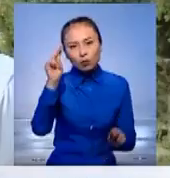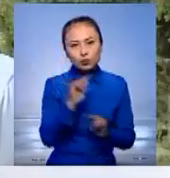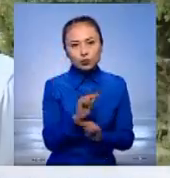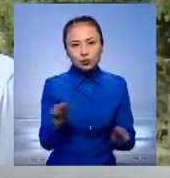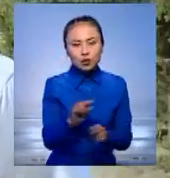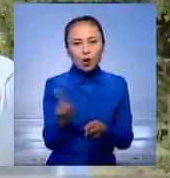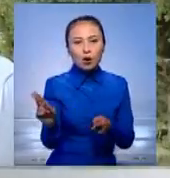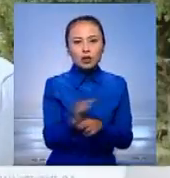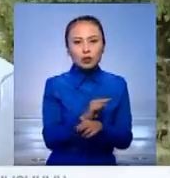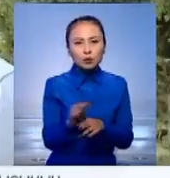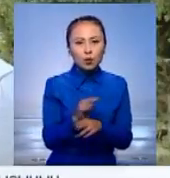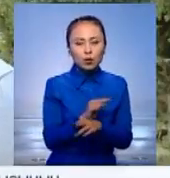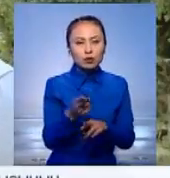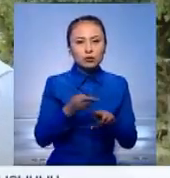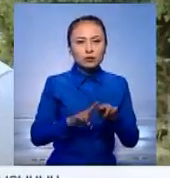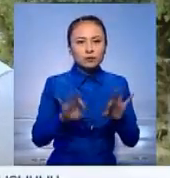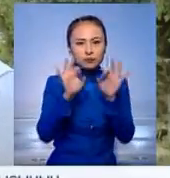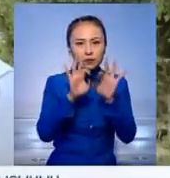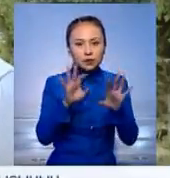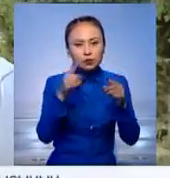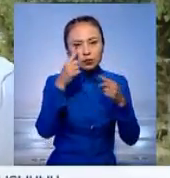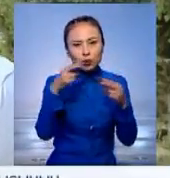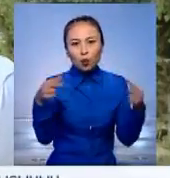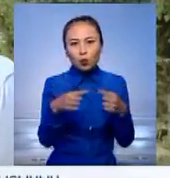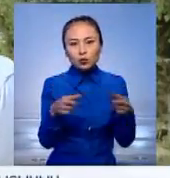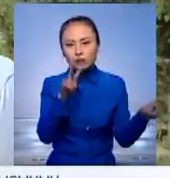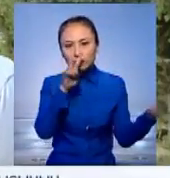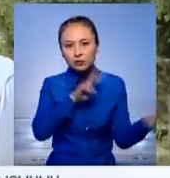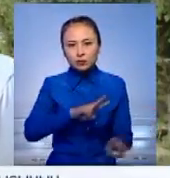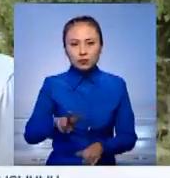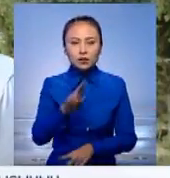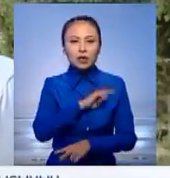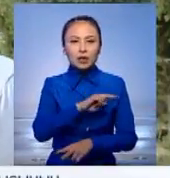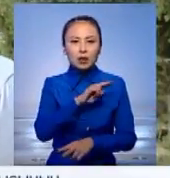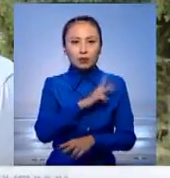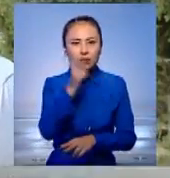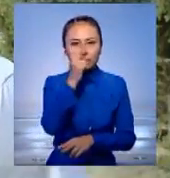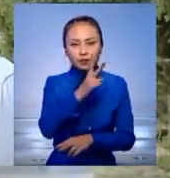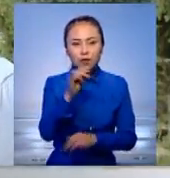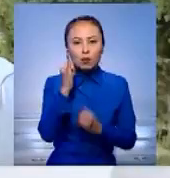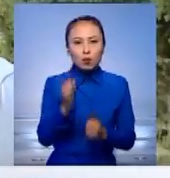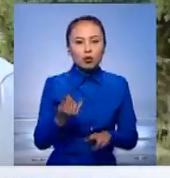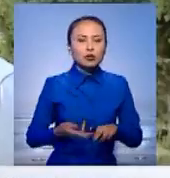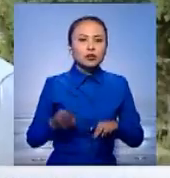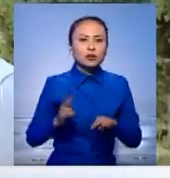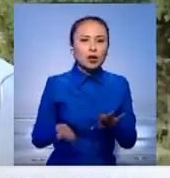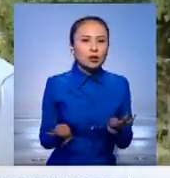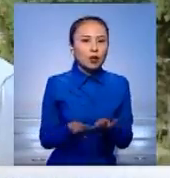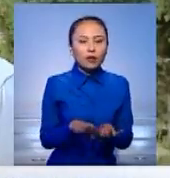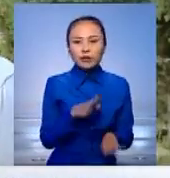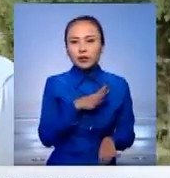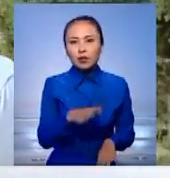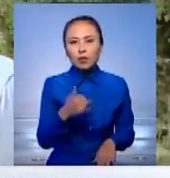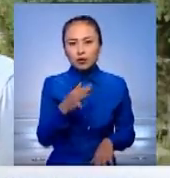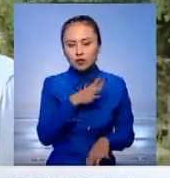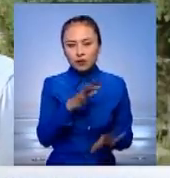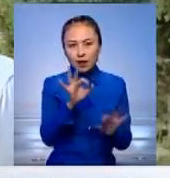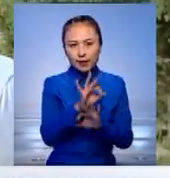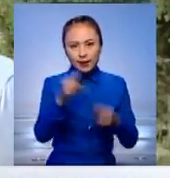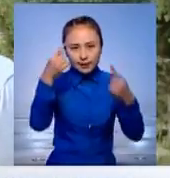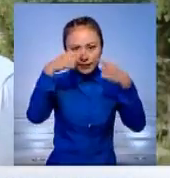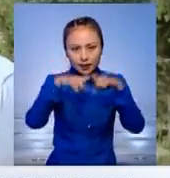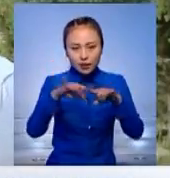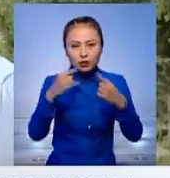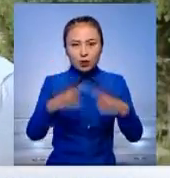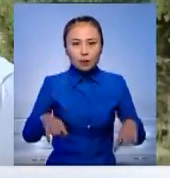нысандарын жөндеу науқаны сала мамандарының жіті бақылауында. Бүгінге дейін жұмысына салғырт қараған мердігерлер болған жоқ. Біз өз тарапымыздан техникалық